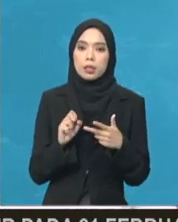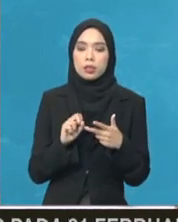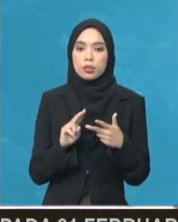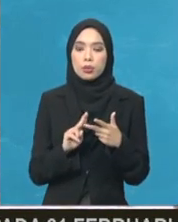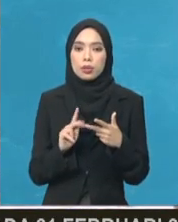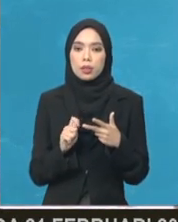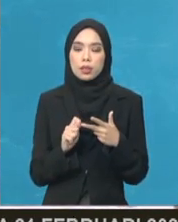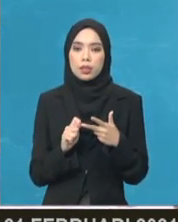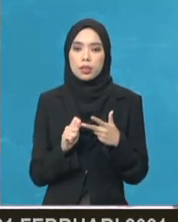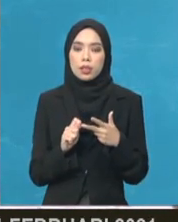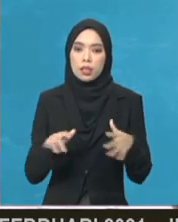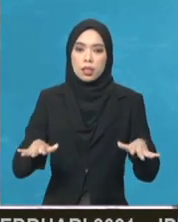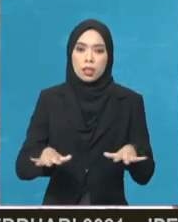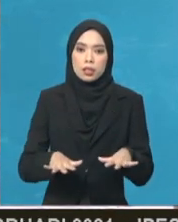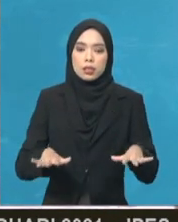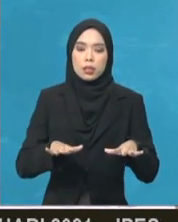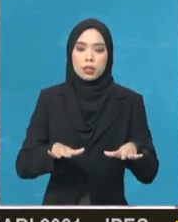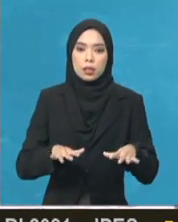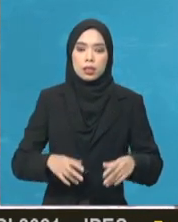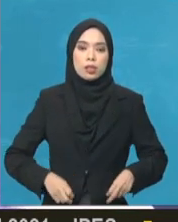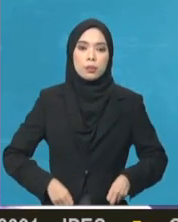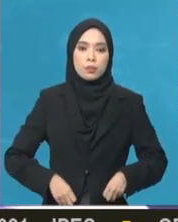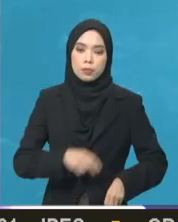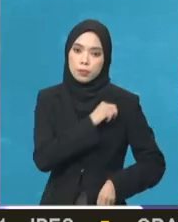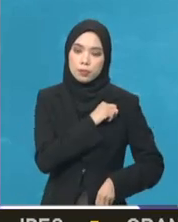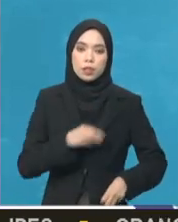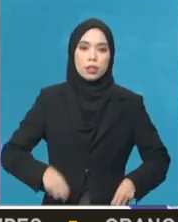dasar dan pengurusan Kementerian Kesehatan